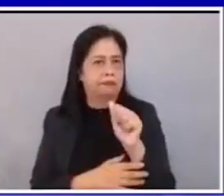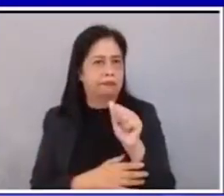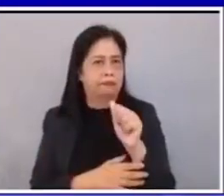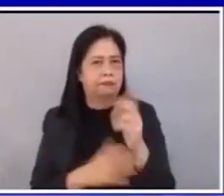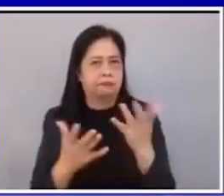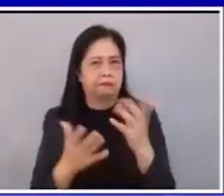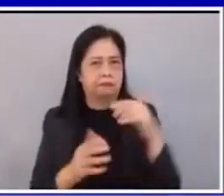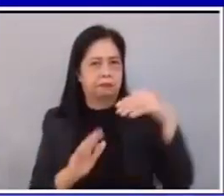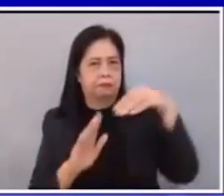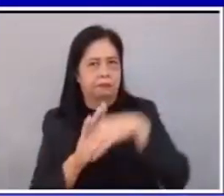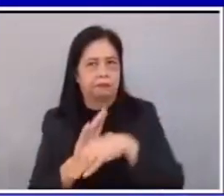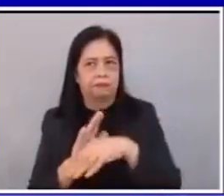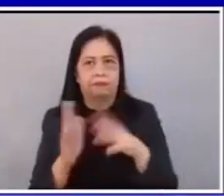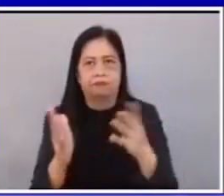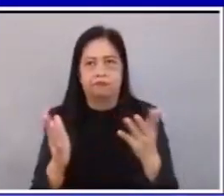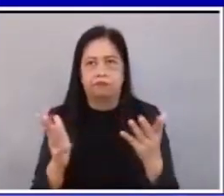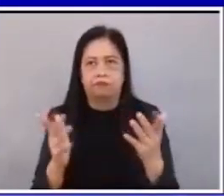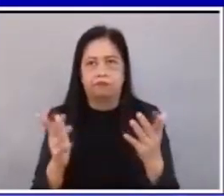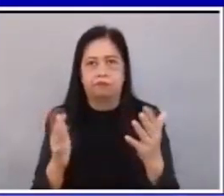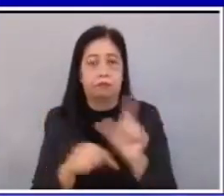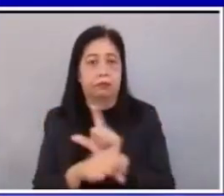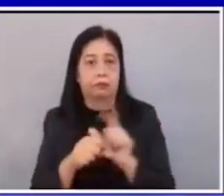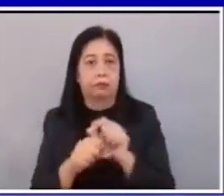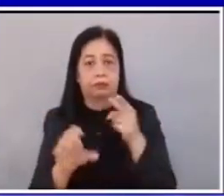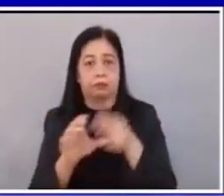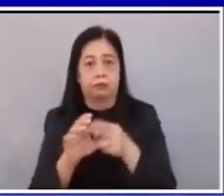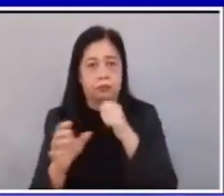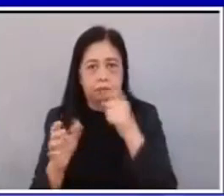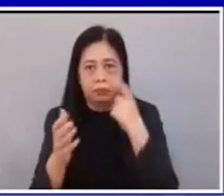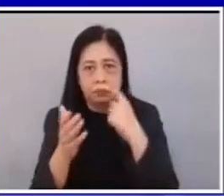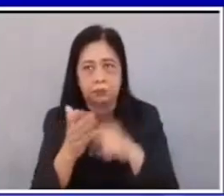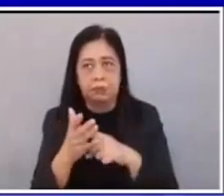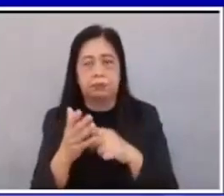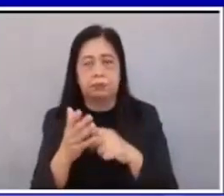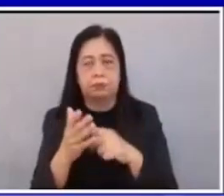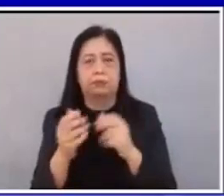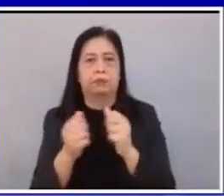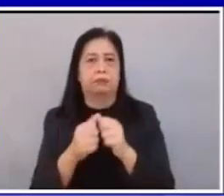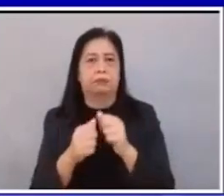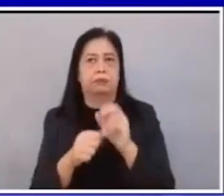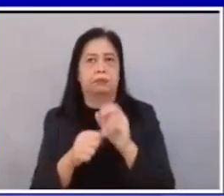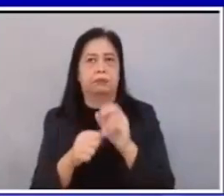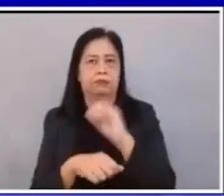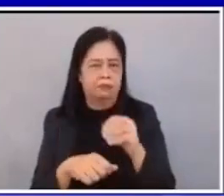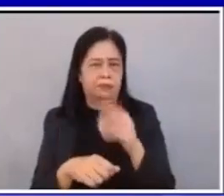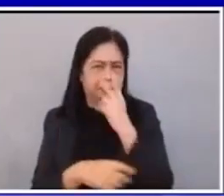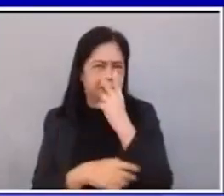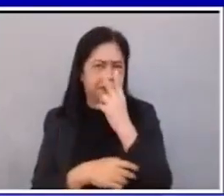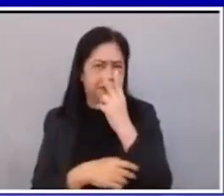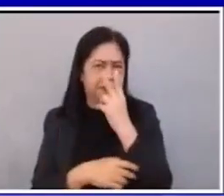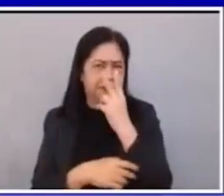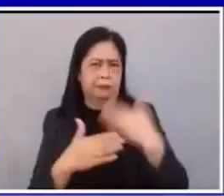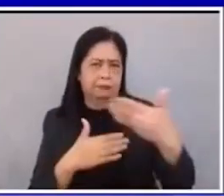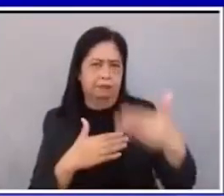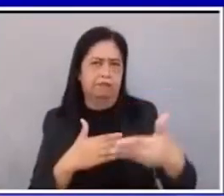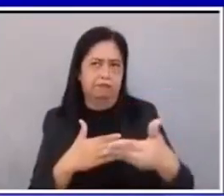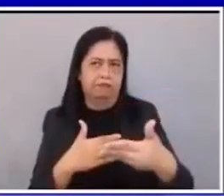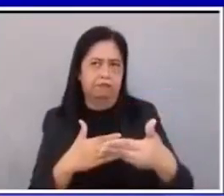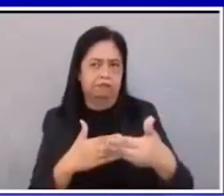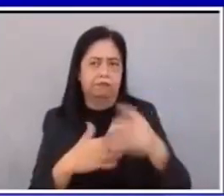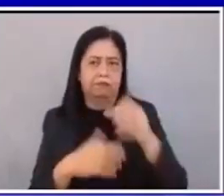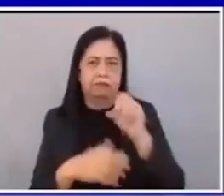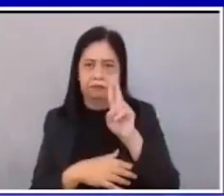ng labor force participation and even the employment rate. But titingnan natin sa mga susunod na survey rounds,